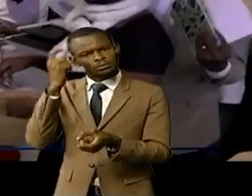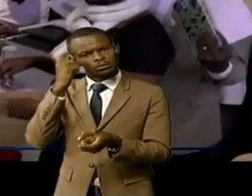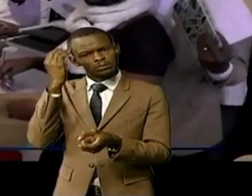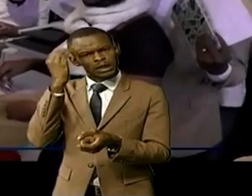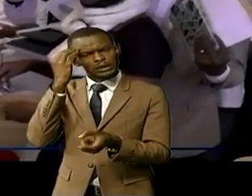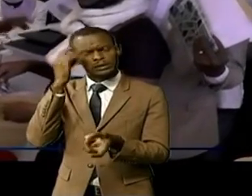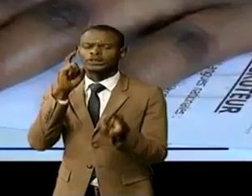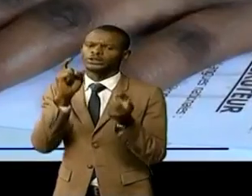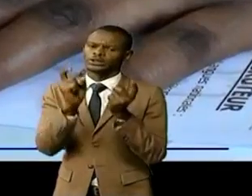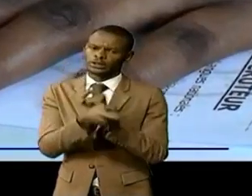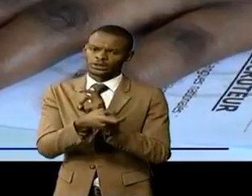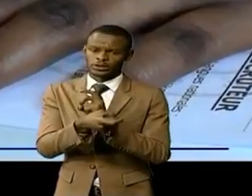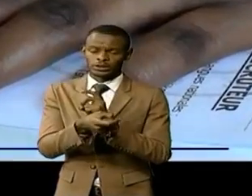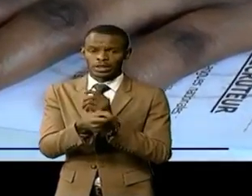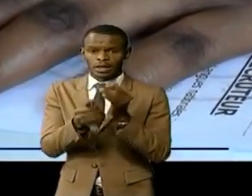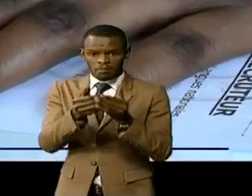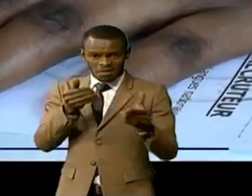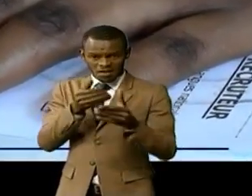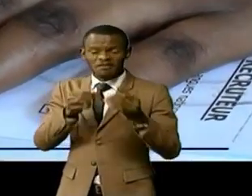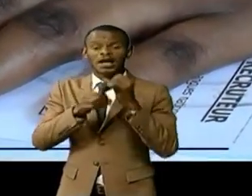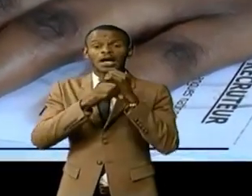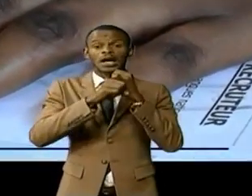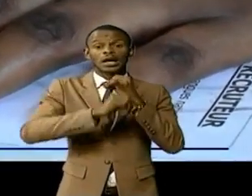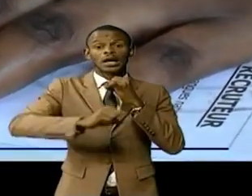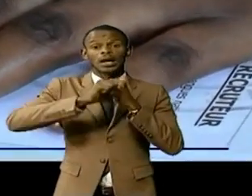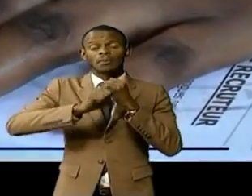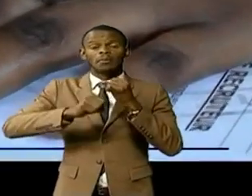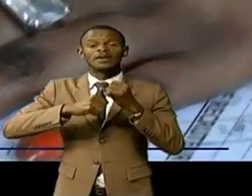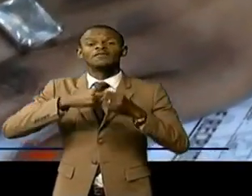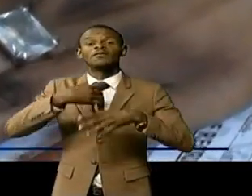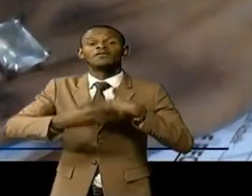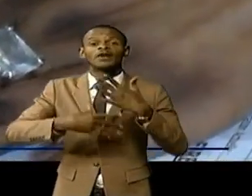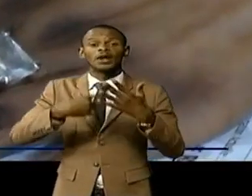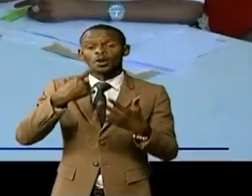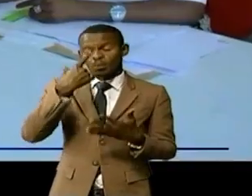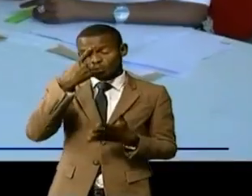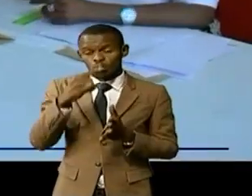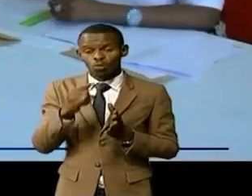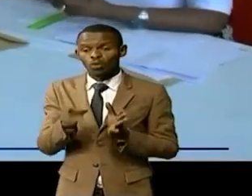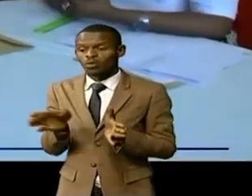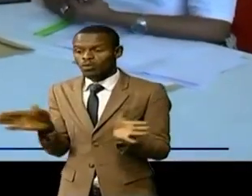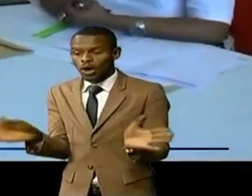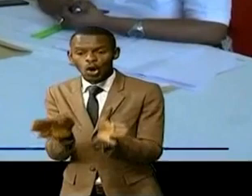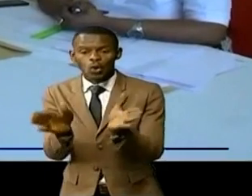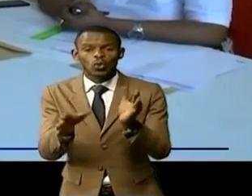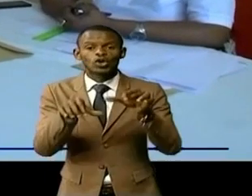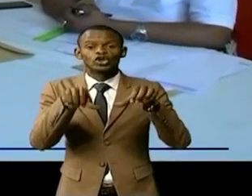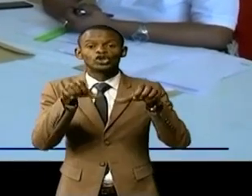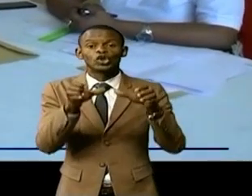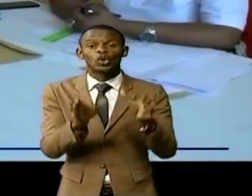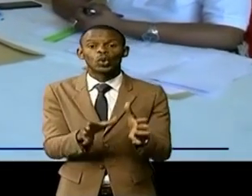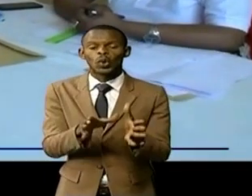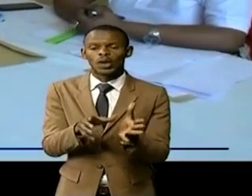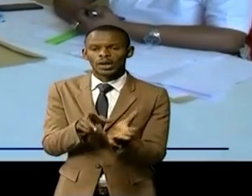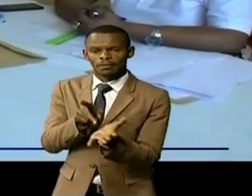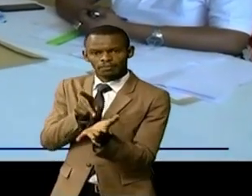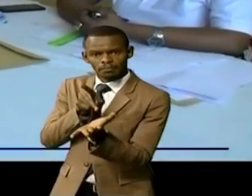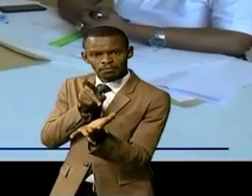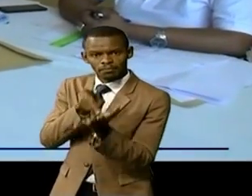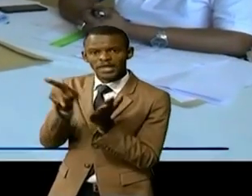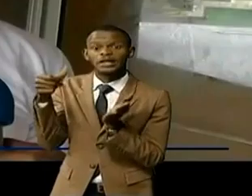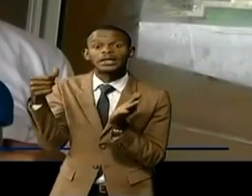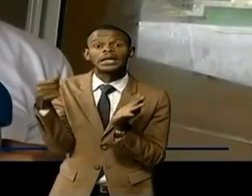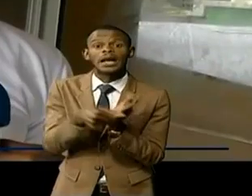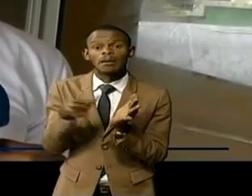de conscientiser les Congolaises et Congolais sur l'importance de payer les impôts en vue de développer la République démocratique du